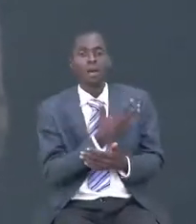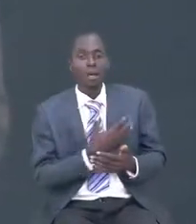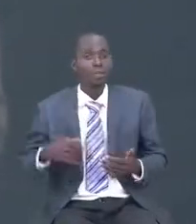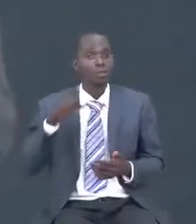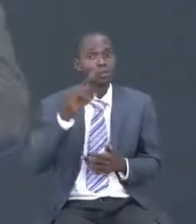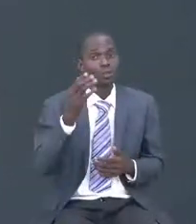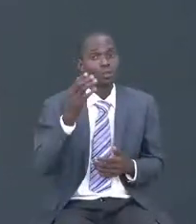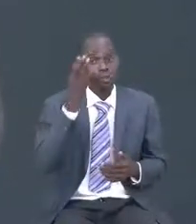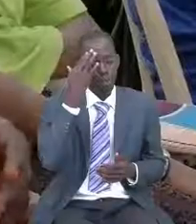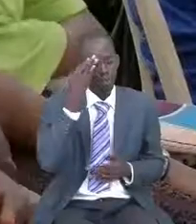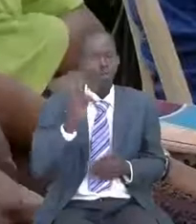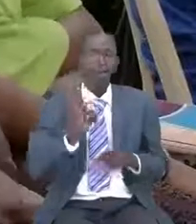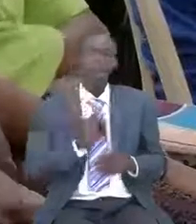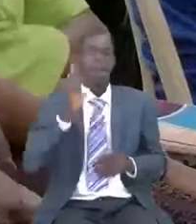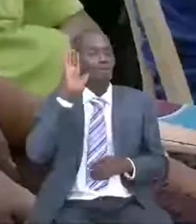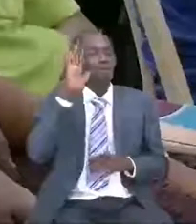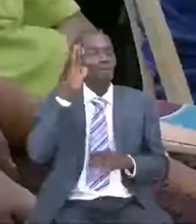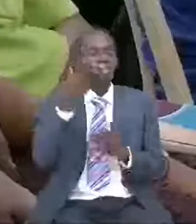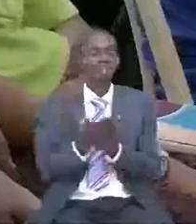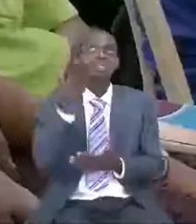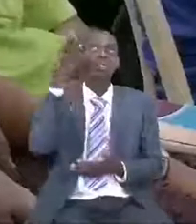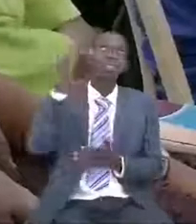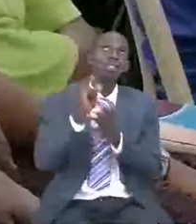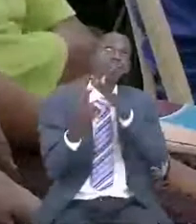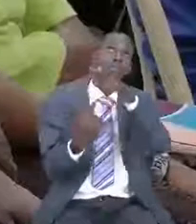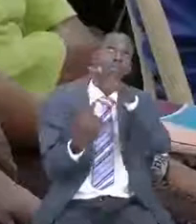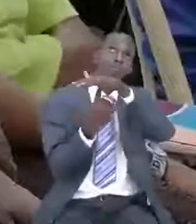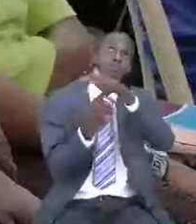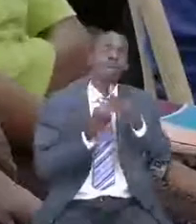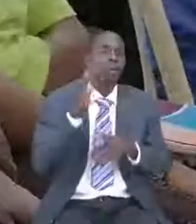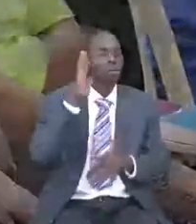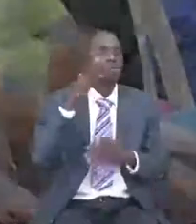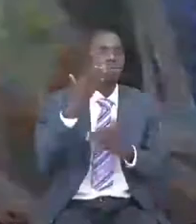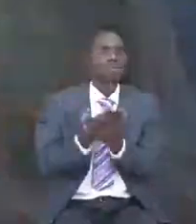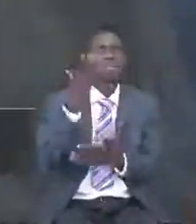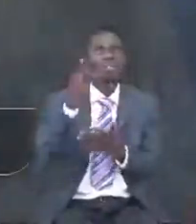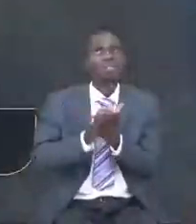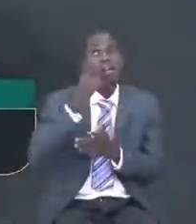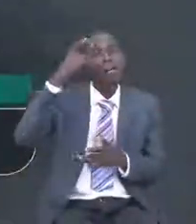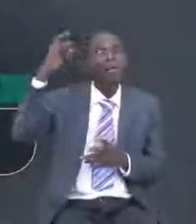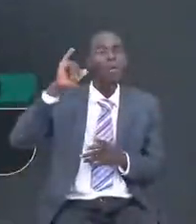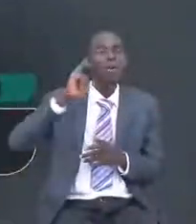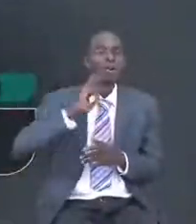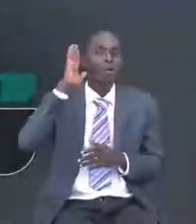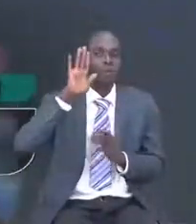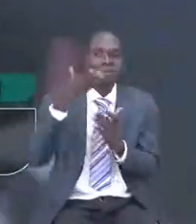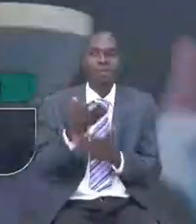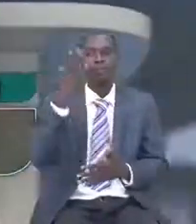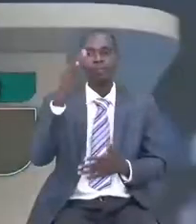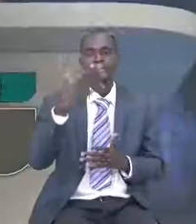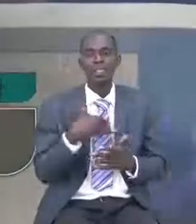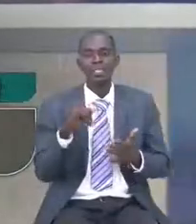tu sais que j'atteindrai là-bas. Ce sommet, j'y arriverai. Ce rêve, je vais y arriver. Et ce lieu,